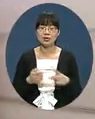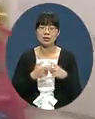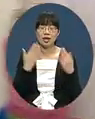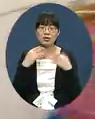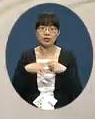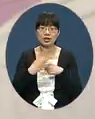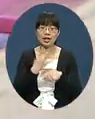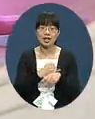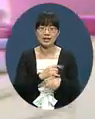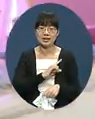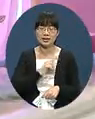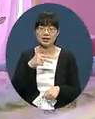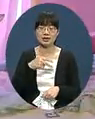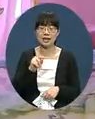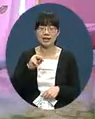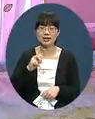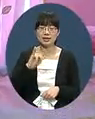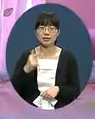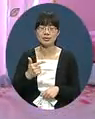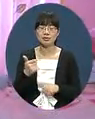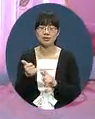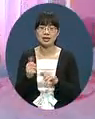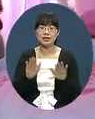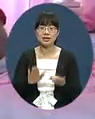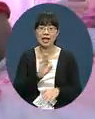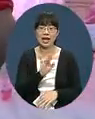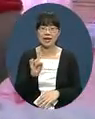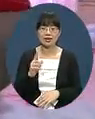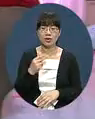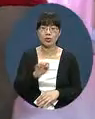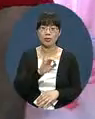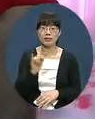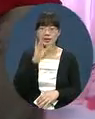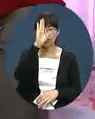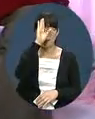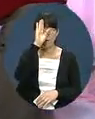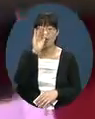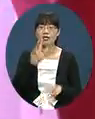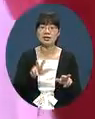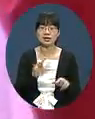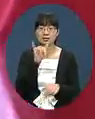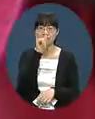초등학교 4학년인 제스민은 아토피 피부염을 앓고 있습니다.